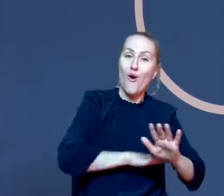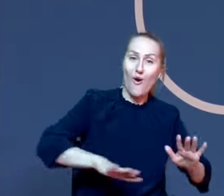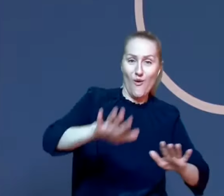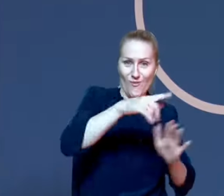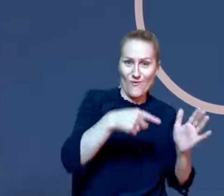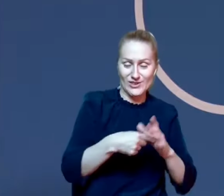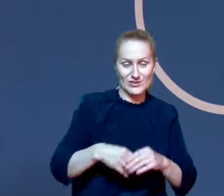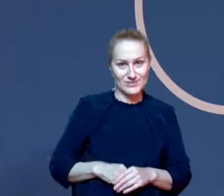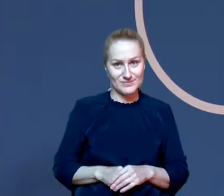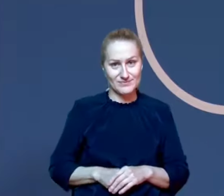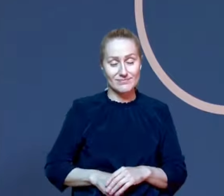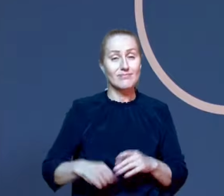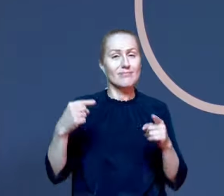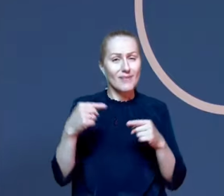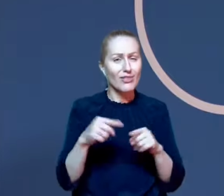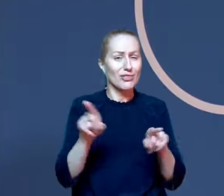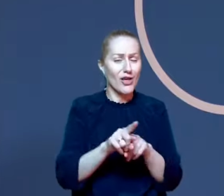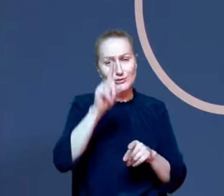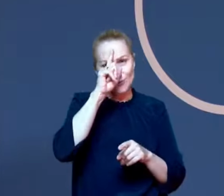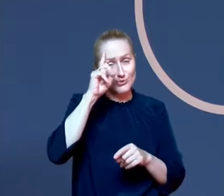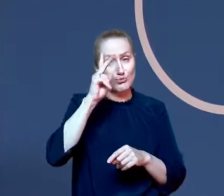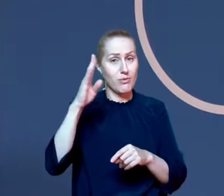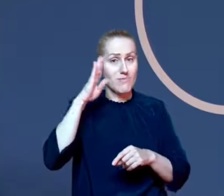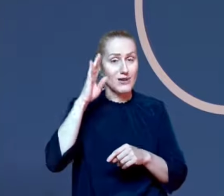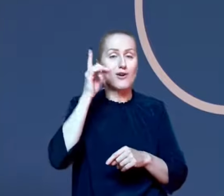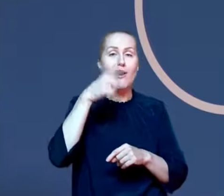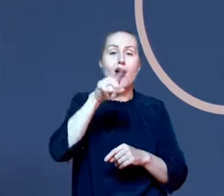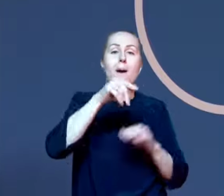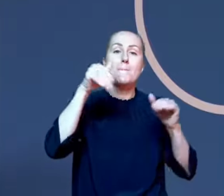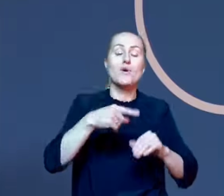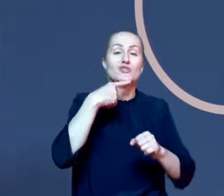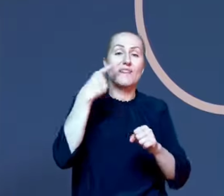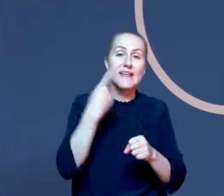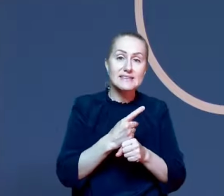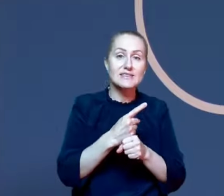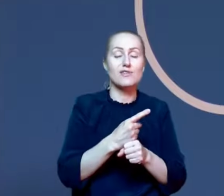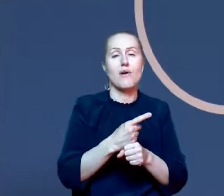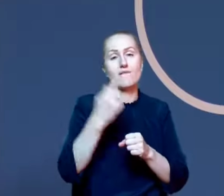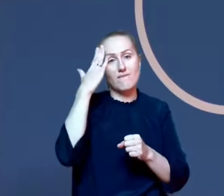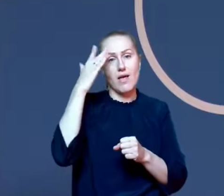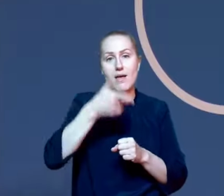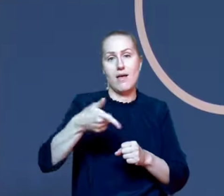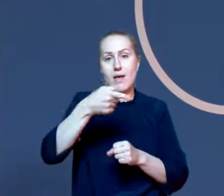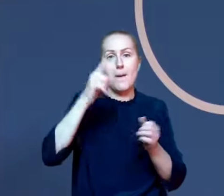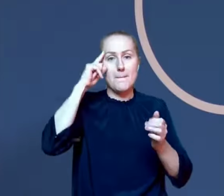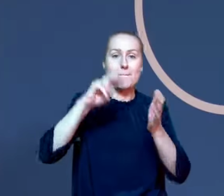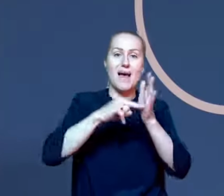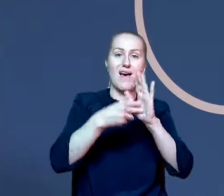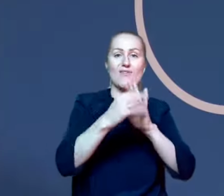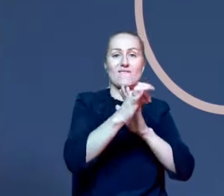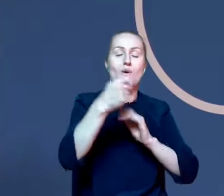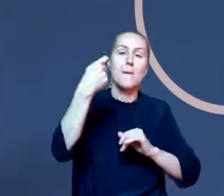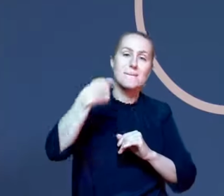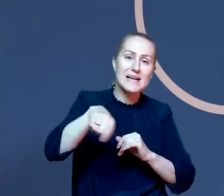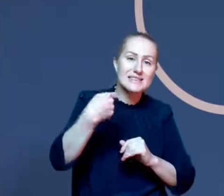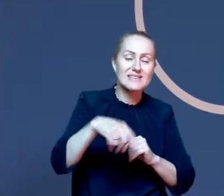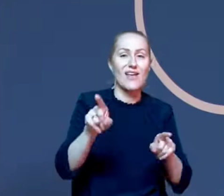To również mieszkańcy mogą decydować o tym, poza oczywiście planami prezydenta, poza